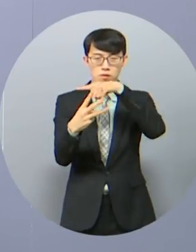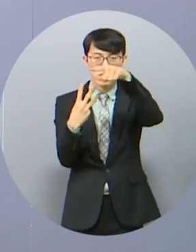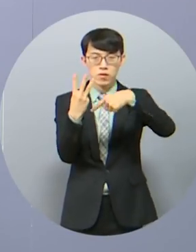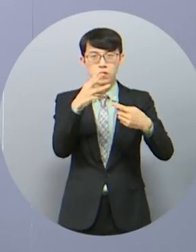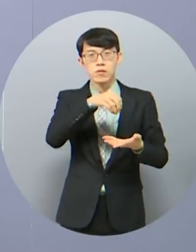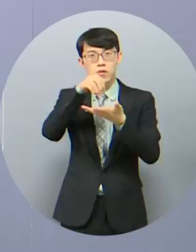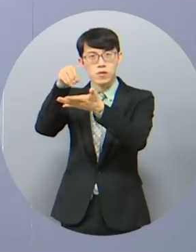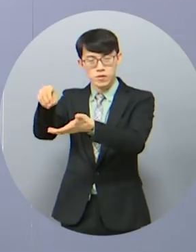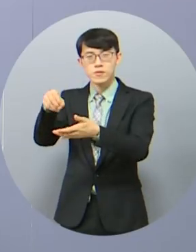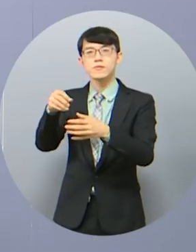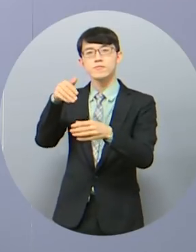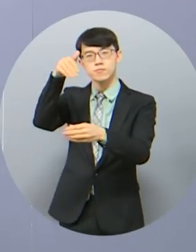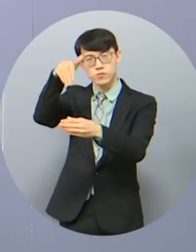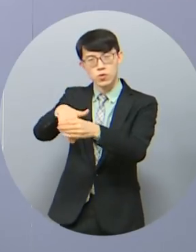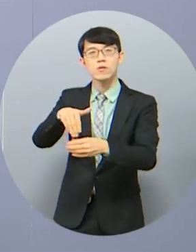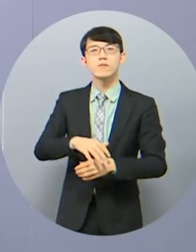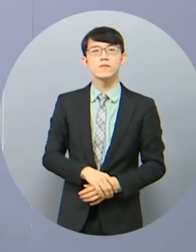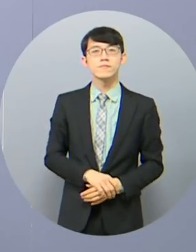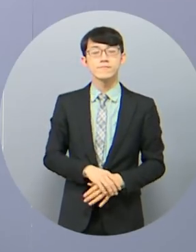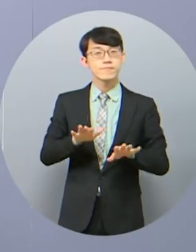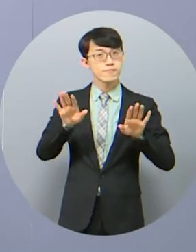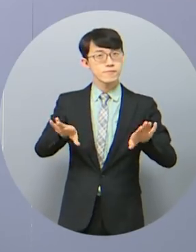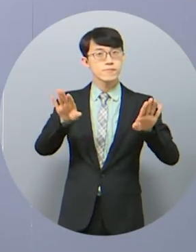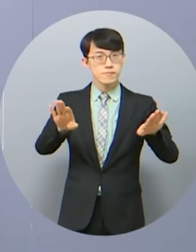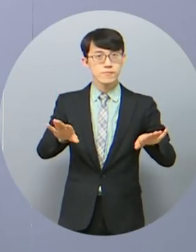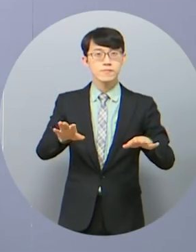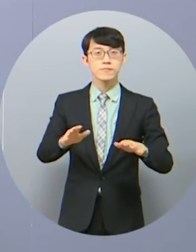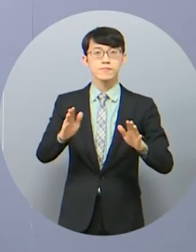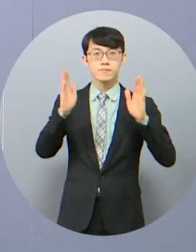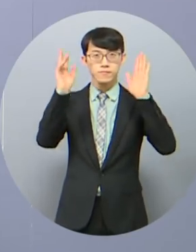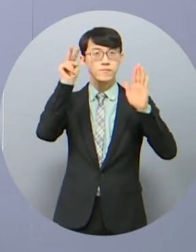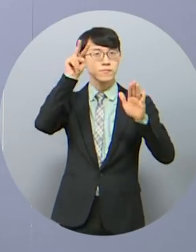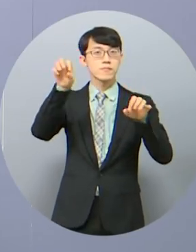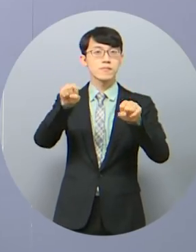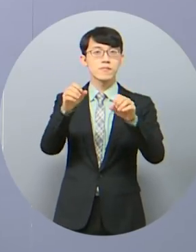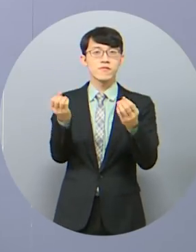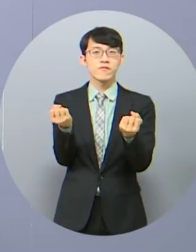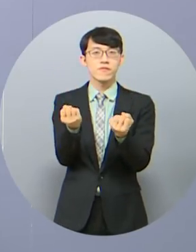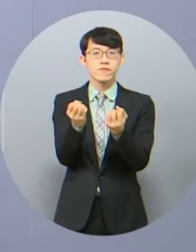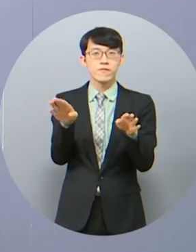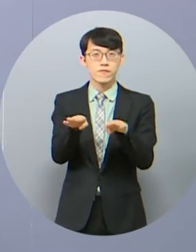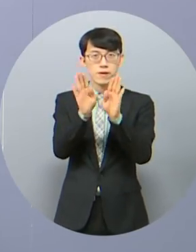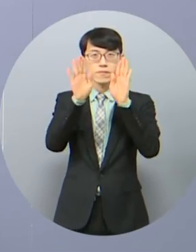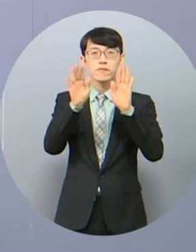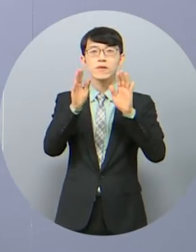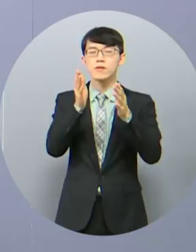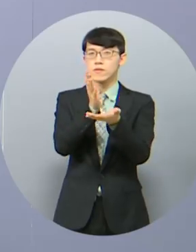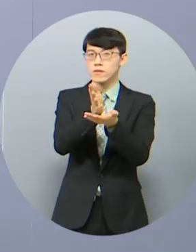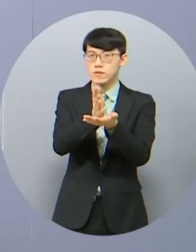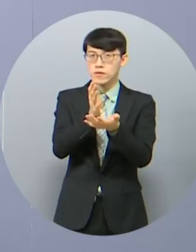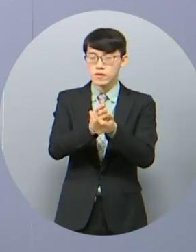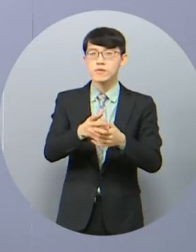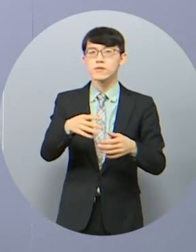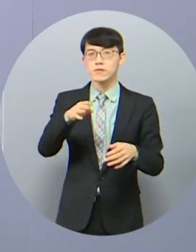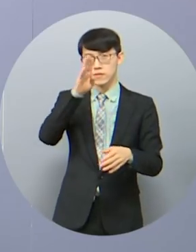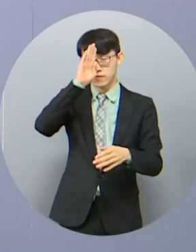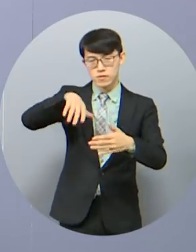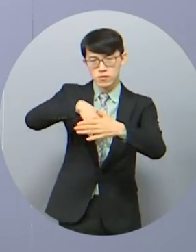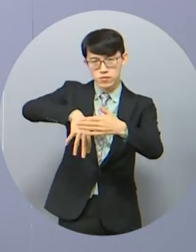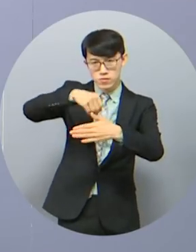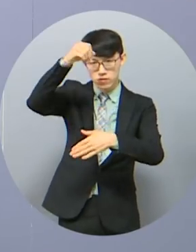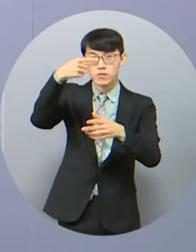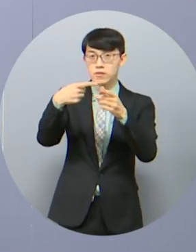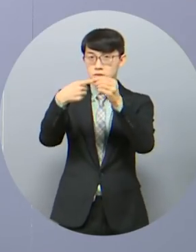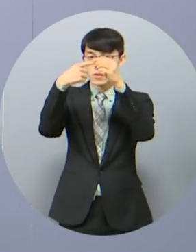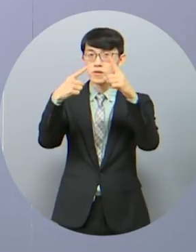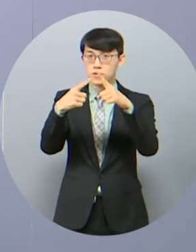神圣的一票。现在开始进行政见发表会，请抽到发言次序的第一位，立即